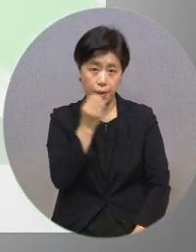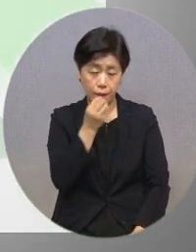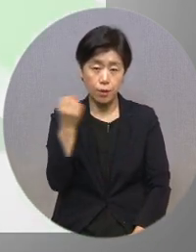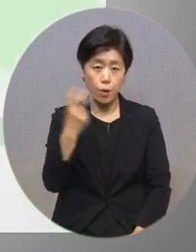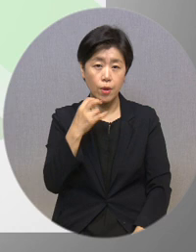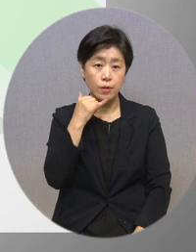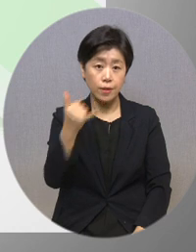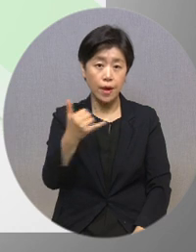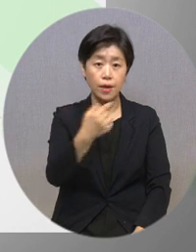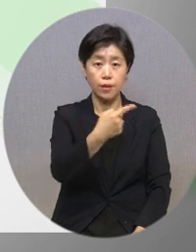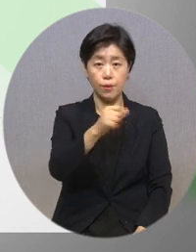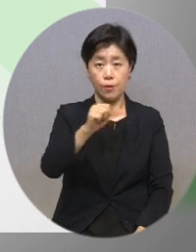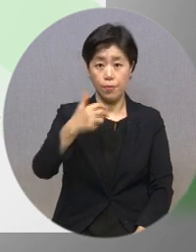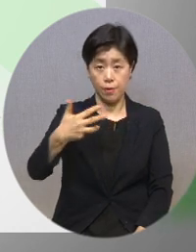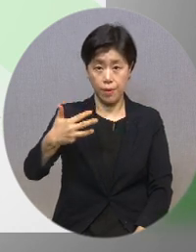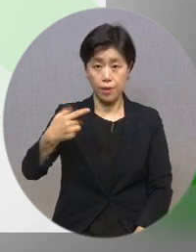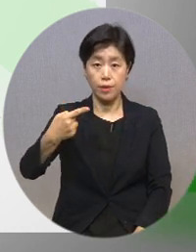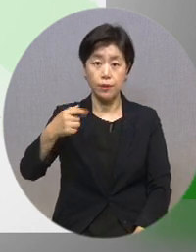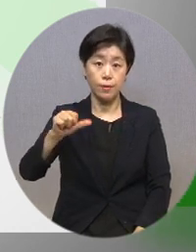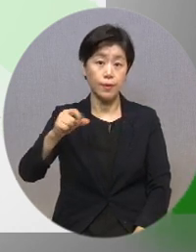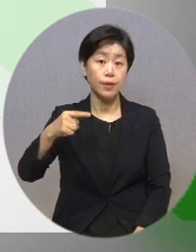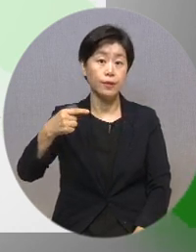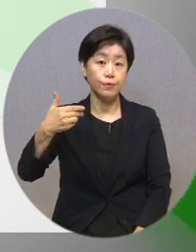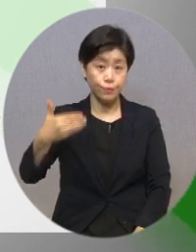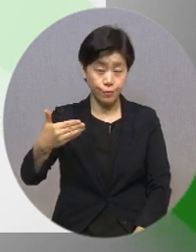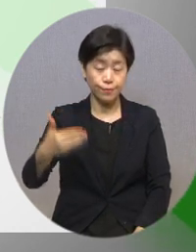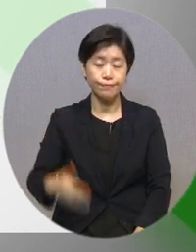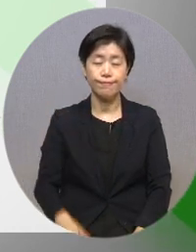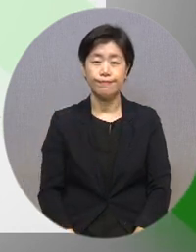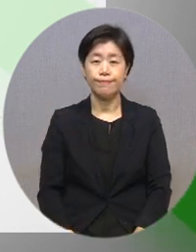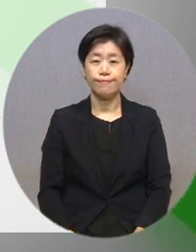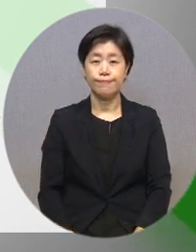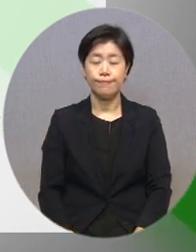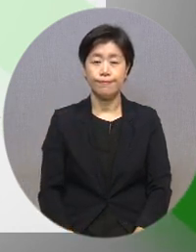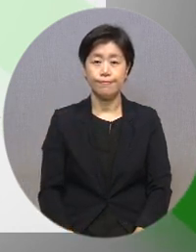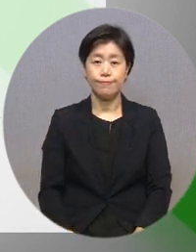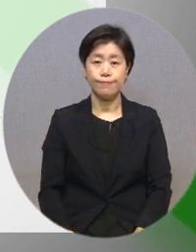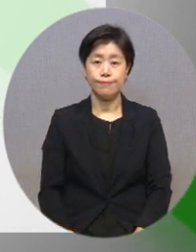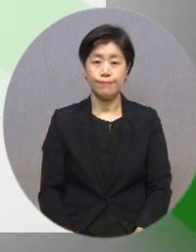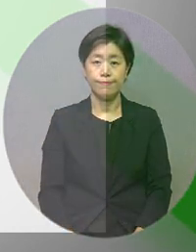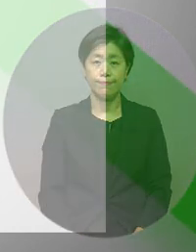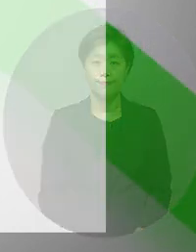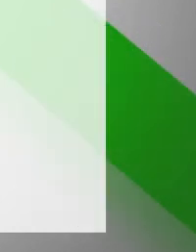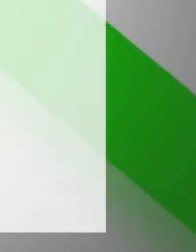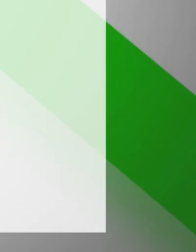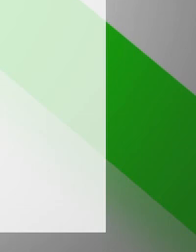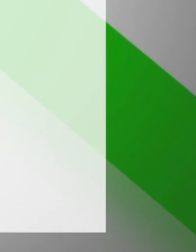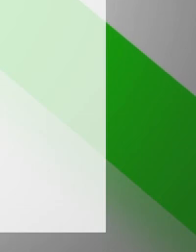국번 없이 1588-1519로 전화해서 각 담당지사에 문의하시기 바랍니다.